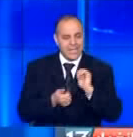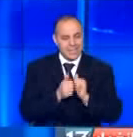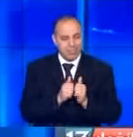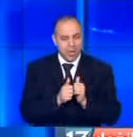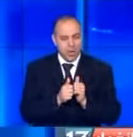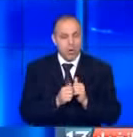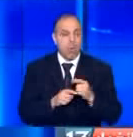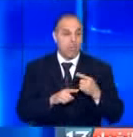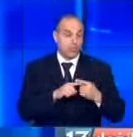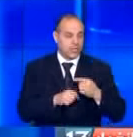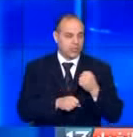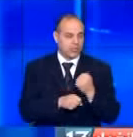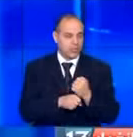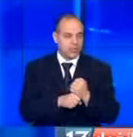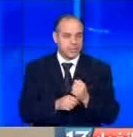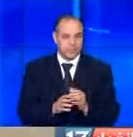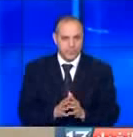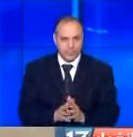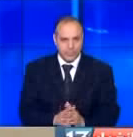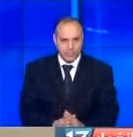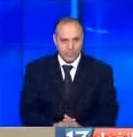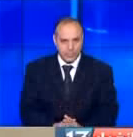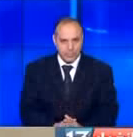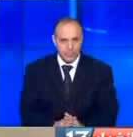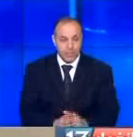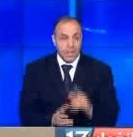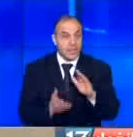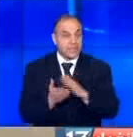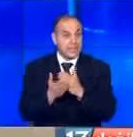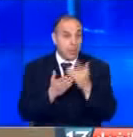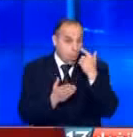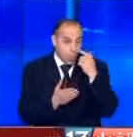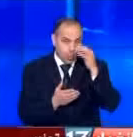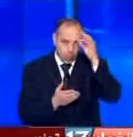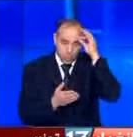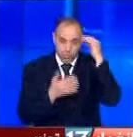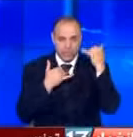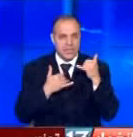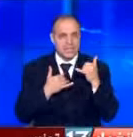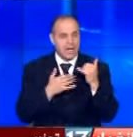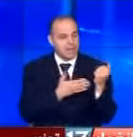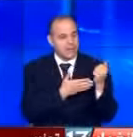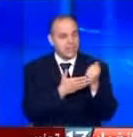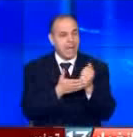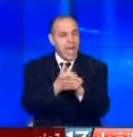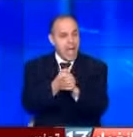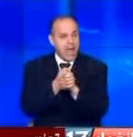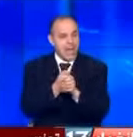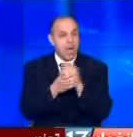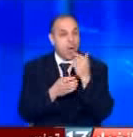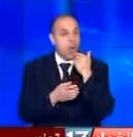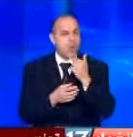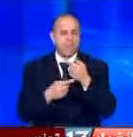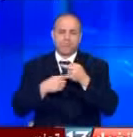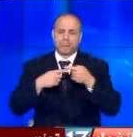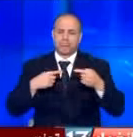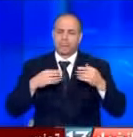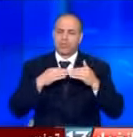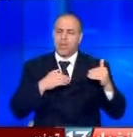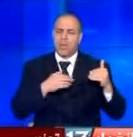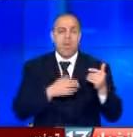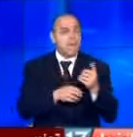والتشغيل. في ترجمة لرغبة تونس والجزائر في تدعيم العلاقات على مستويات عدة، ستتوج